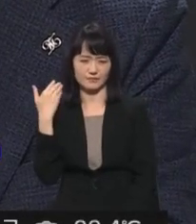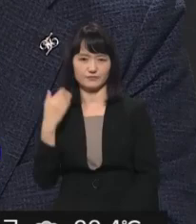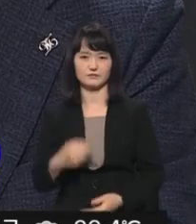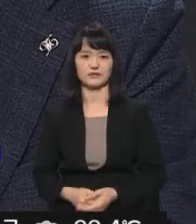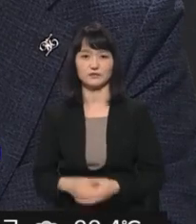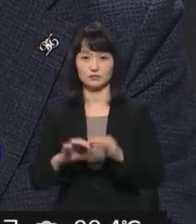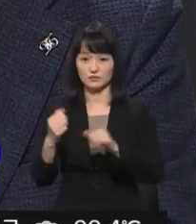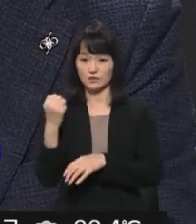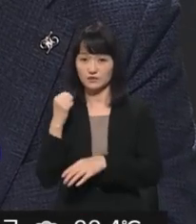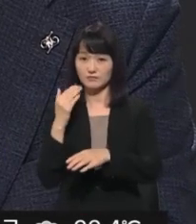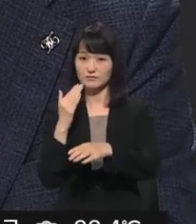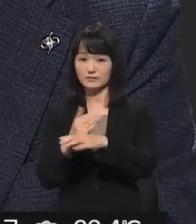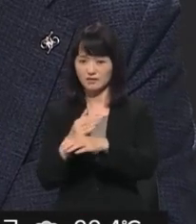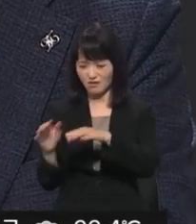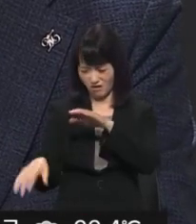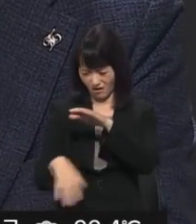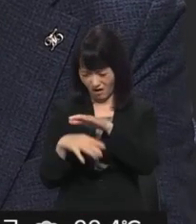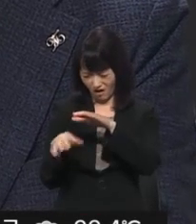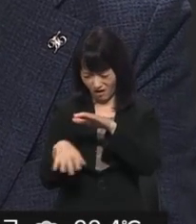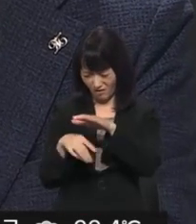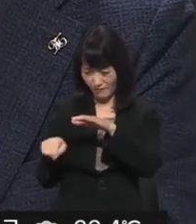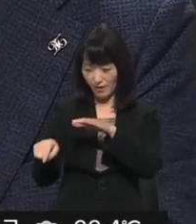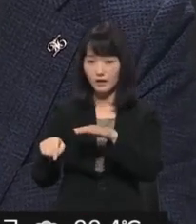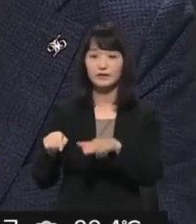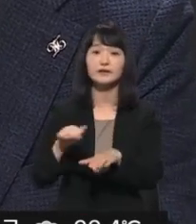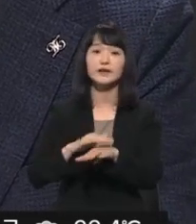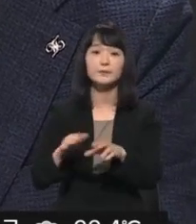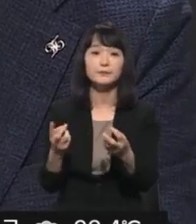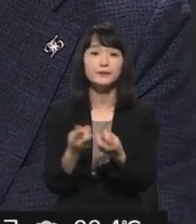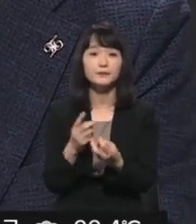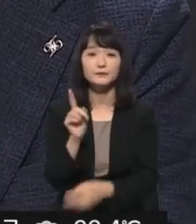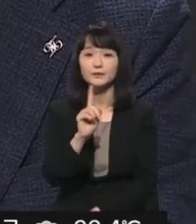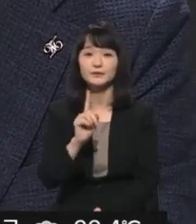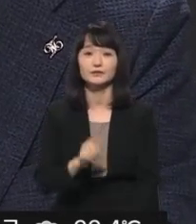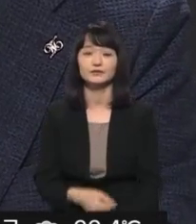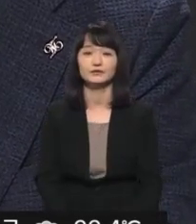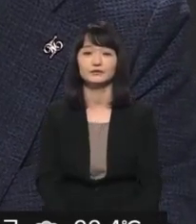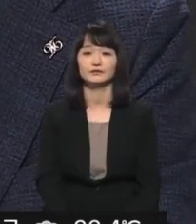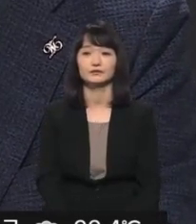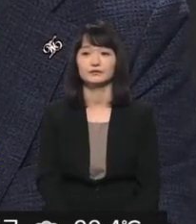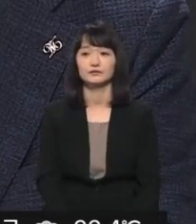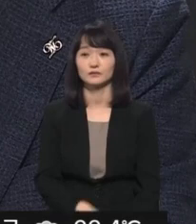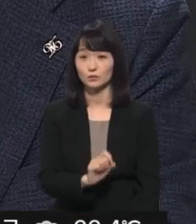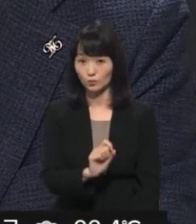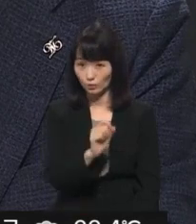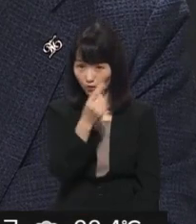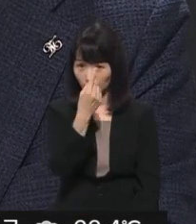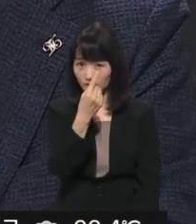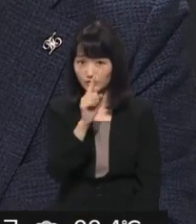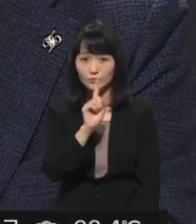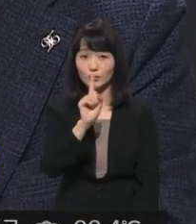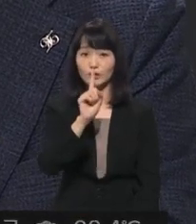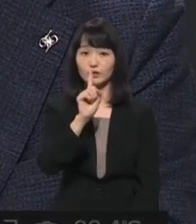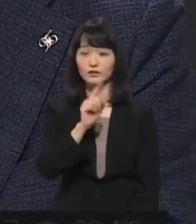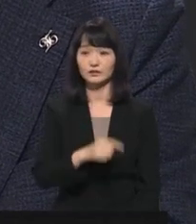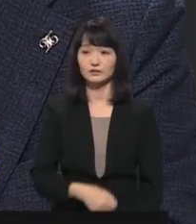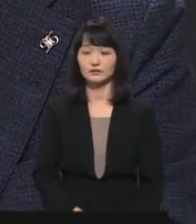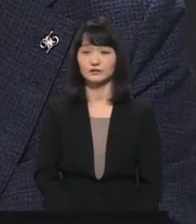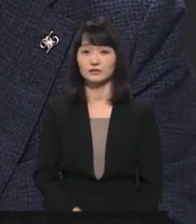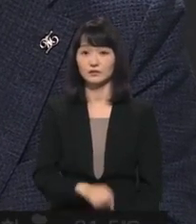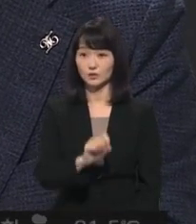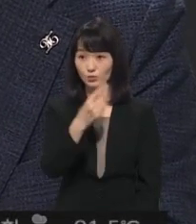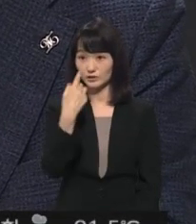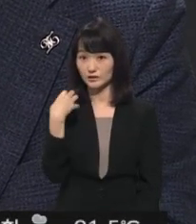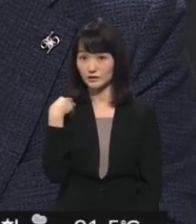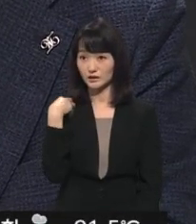해주셨는데 원인이 먹고 그럼 해법이 어떻게 될지 이 부분은 좀 듣고 싶은데 원인은 뭡니까 저희가 원인의 책임을